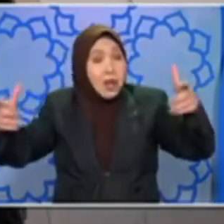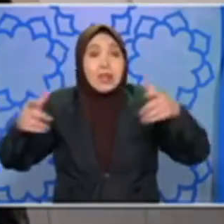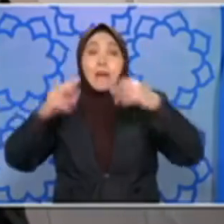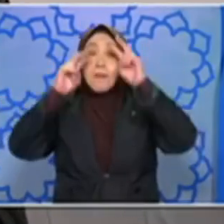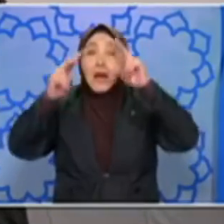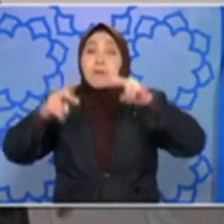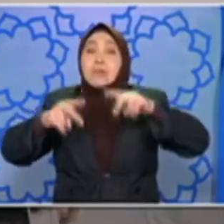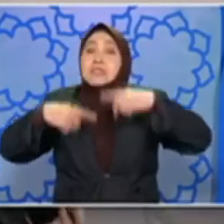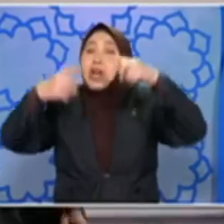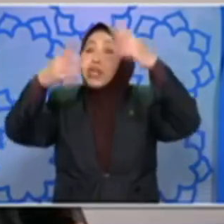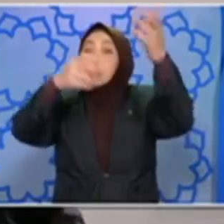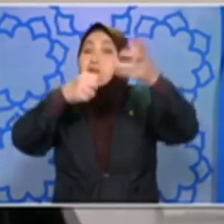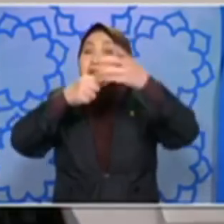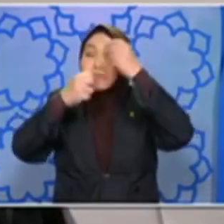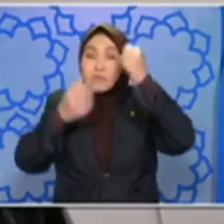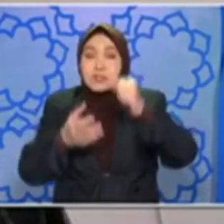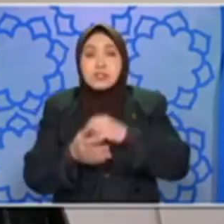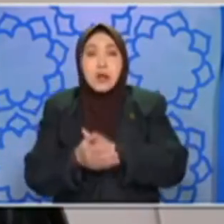dekat universiti